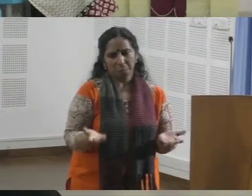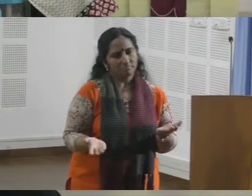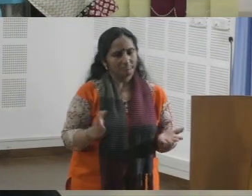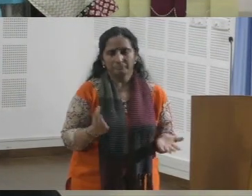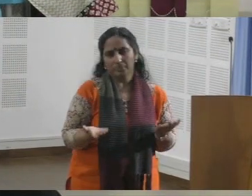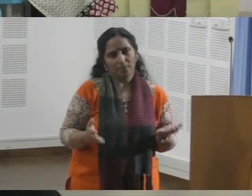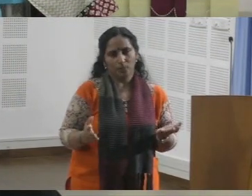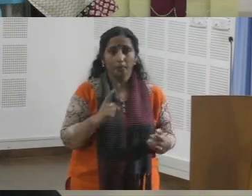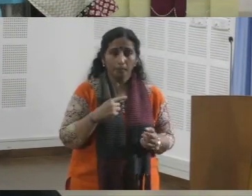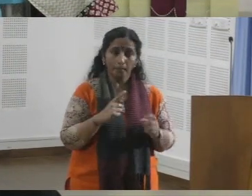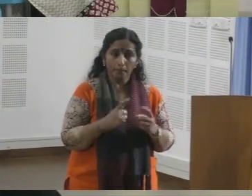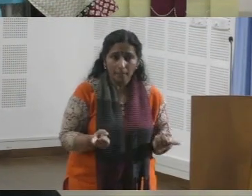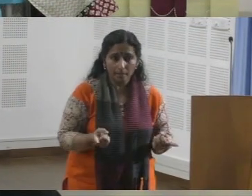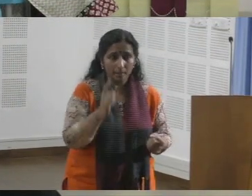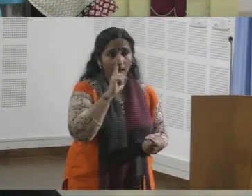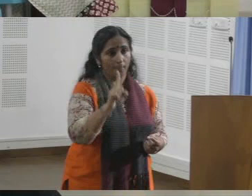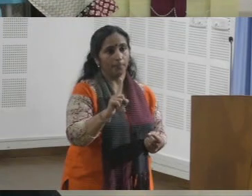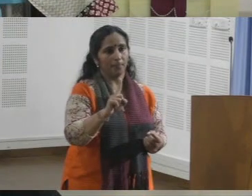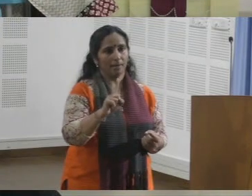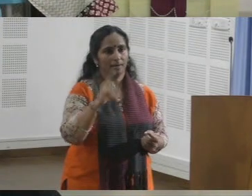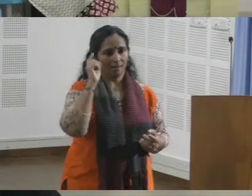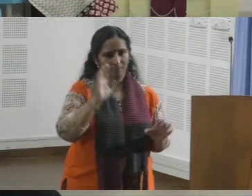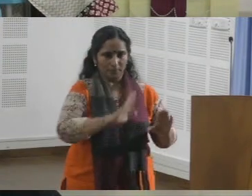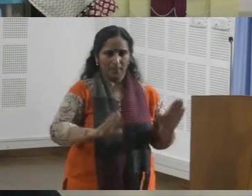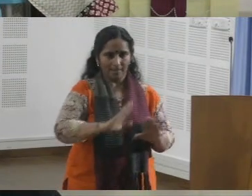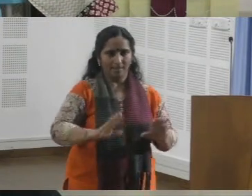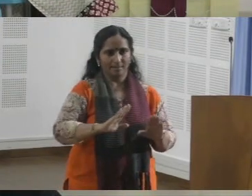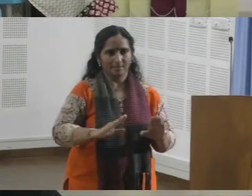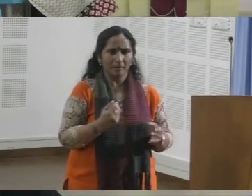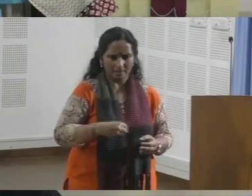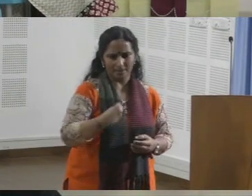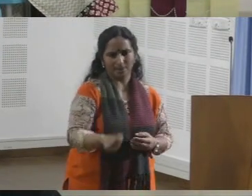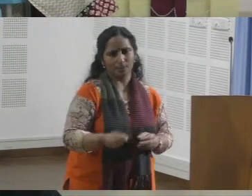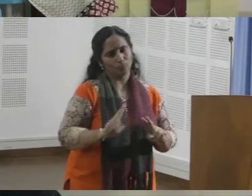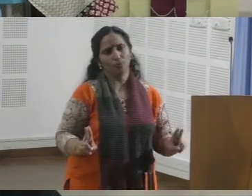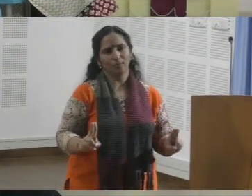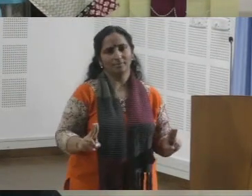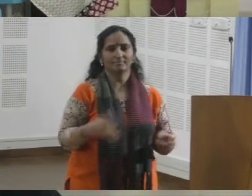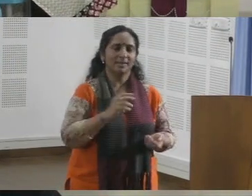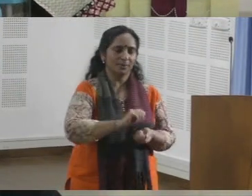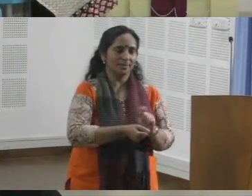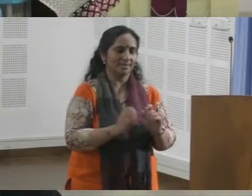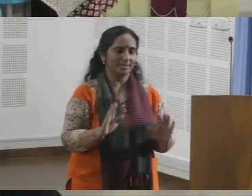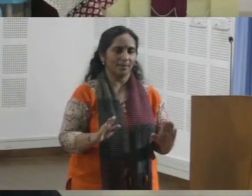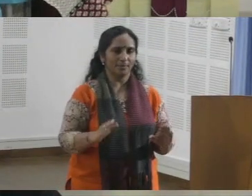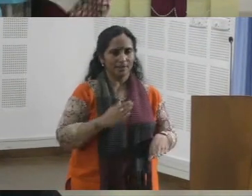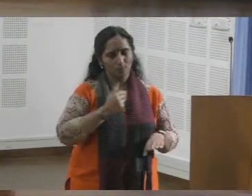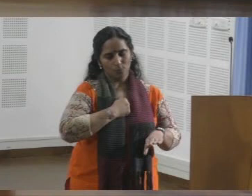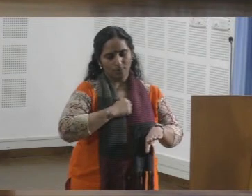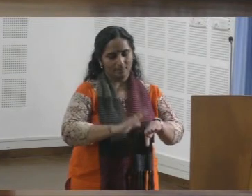അതാണ് ഏറ്റവും കൂടുതൽ ഹെൽപ്പ് ചെയ്തേക്കണത്, അതാണ് റിസൾട്ട് തരുന്നത് എന്നാണ് എനിക്ക് എൻ്റെ എക്സ്പീരിയൻസ് എന്ന് കാണാൻ